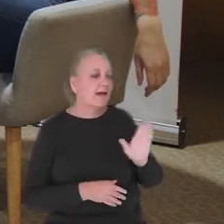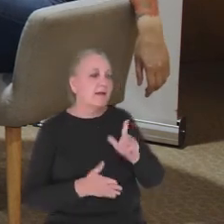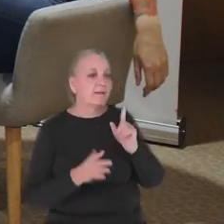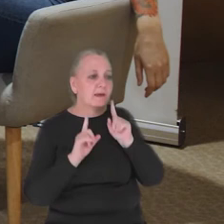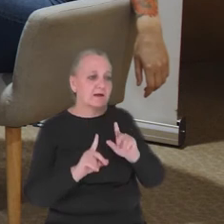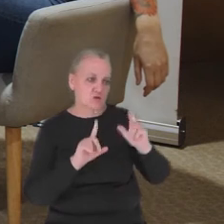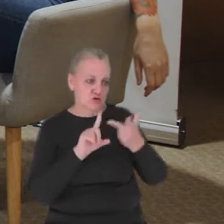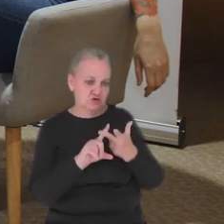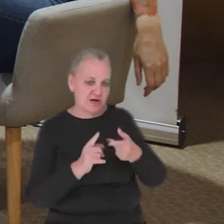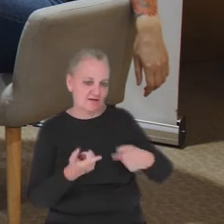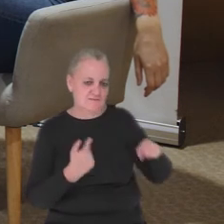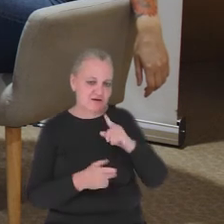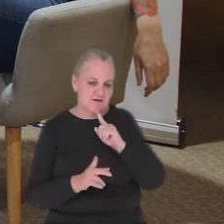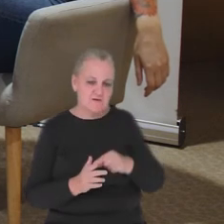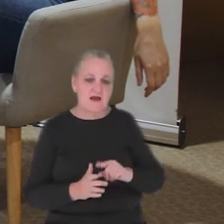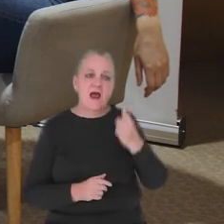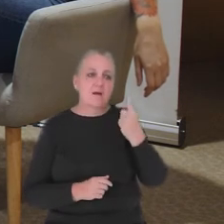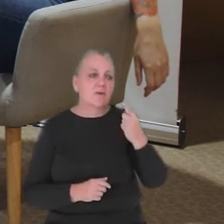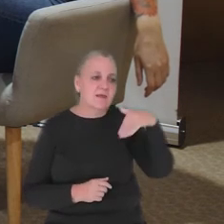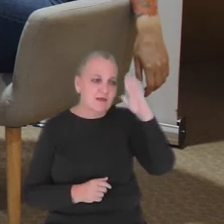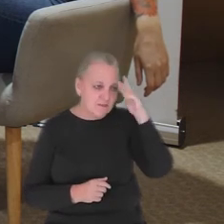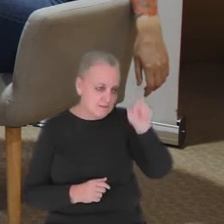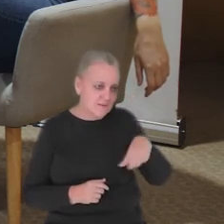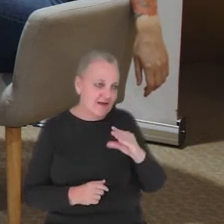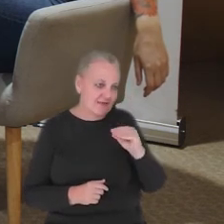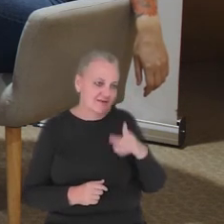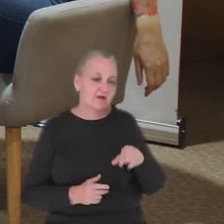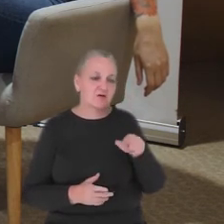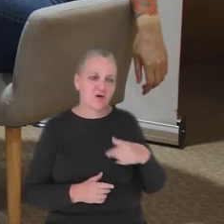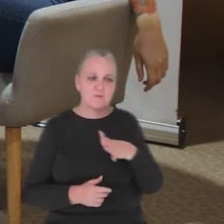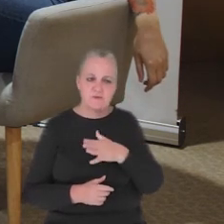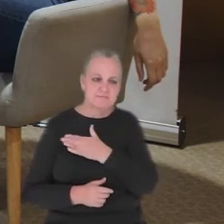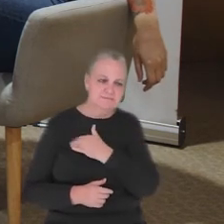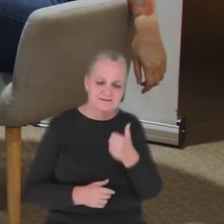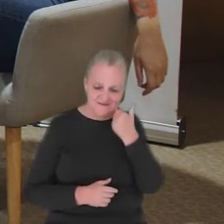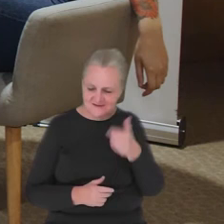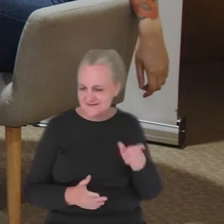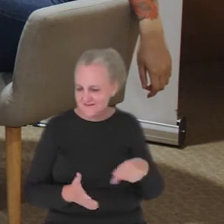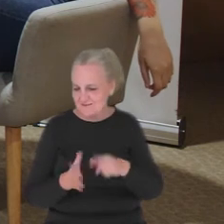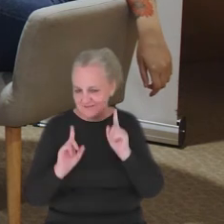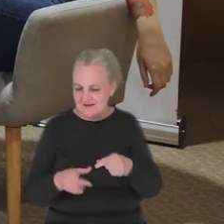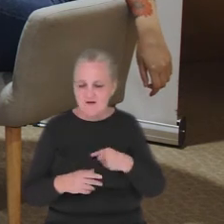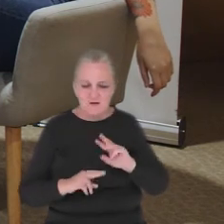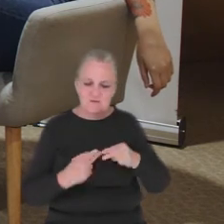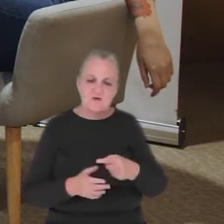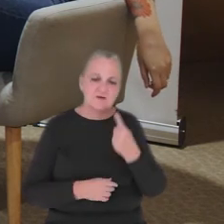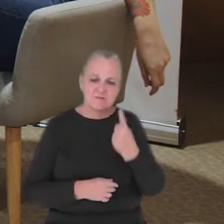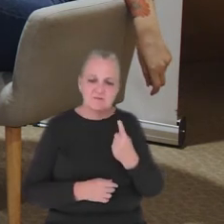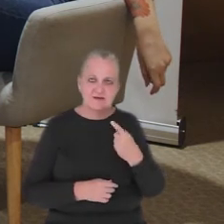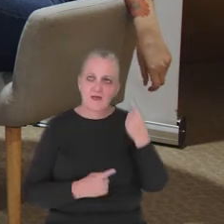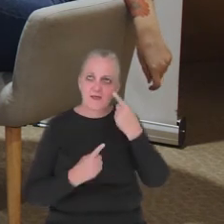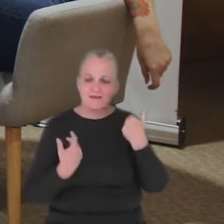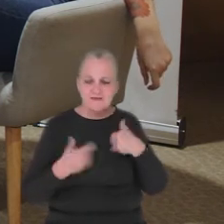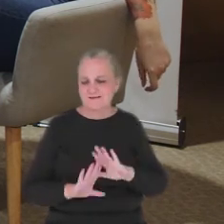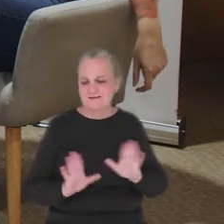Tak naprawdę trzeci, ale pierwszego więc... Edyta nie pamięta, ponieważ to był straszny wstyd i mam nadzieję, że nikt nie pamięta tego pierwszego razu, jak siedziałyśmy